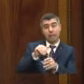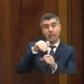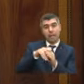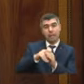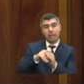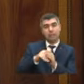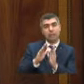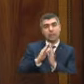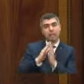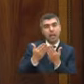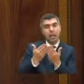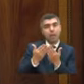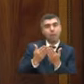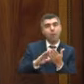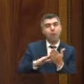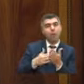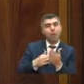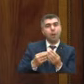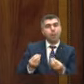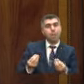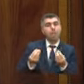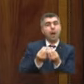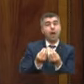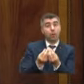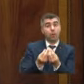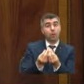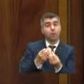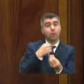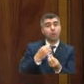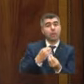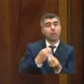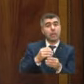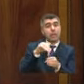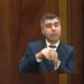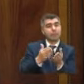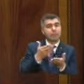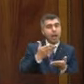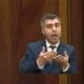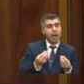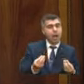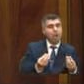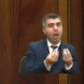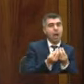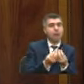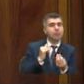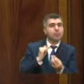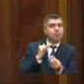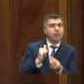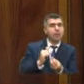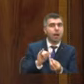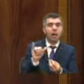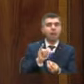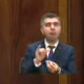التقدم والاشتراكية طوعاً التموقع فيها هي معارضة تقدمية مسؤولة تتجه إلى